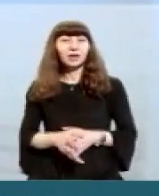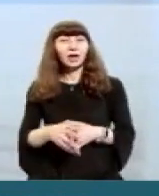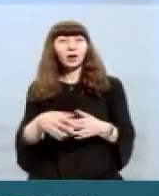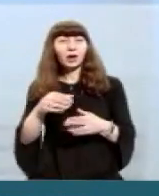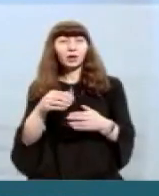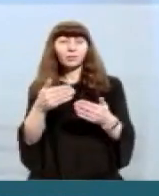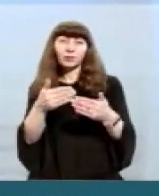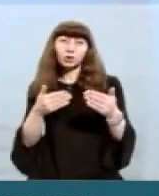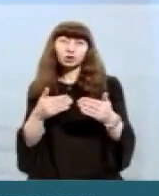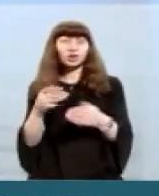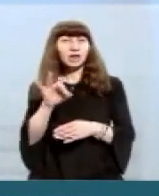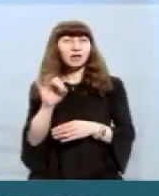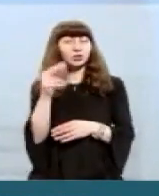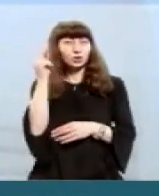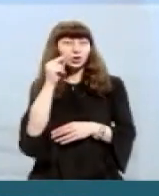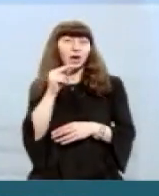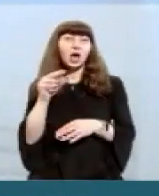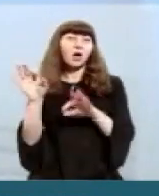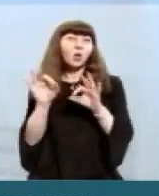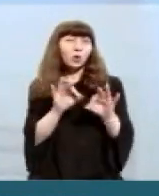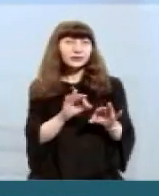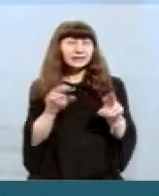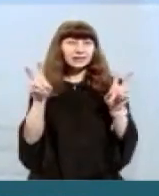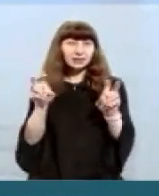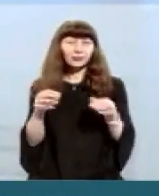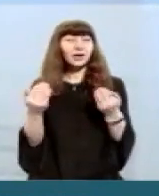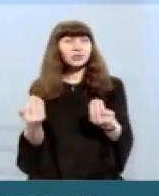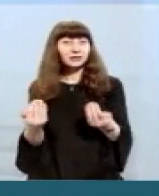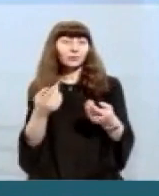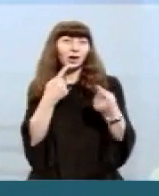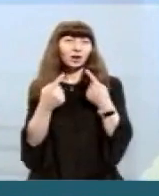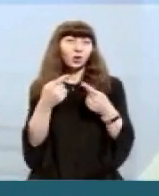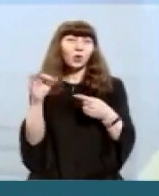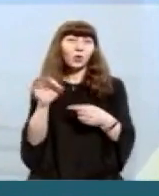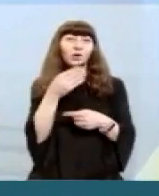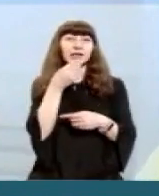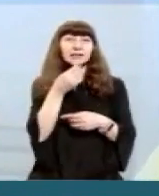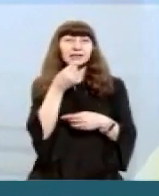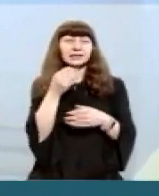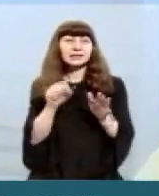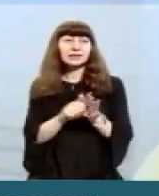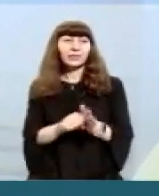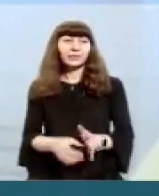изучали осеннюю тематику, говорили про погодные явления. А сегодня поговорим о красотах зимы.